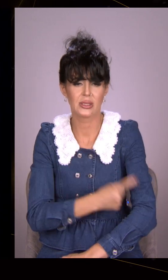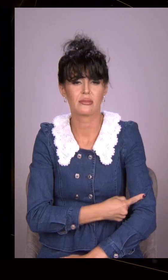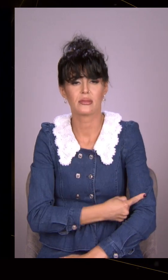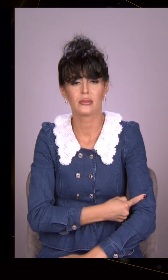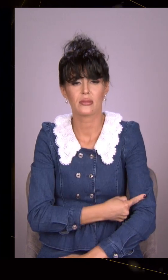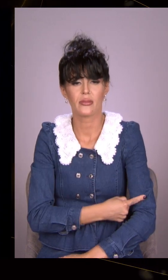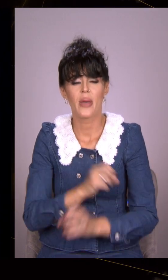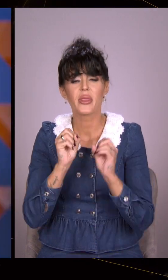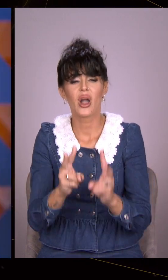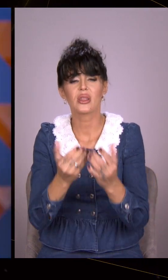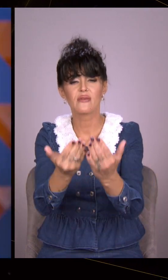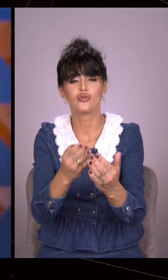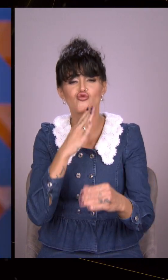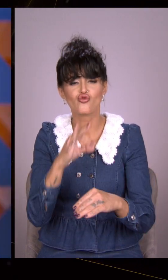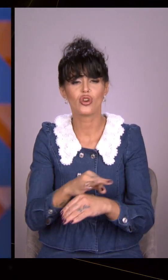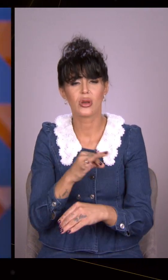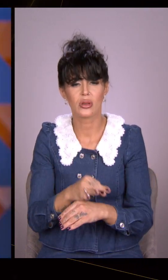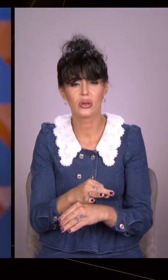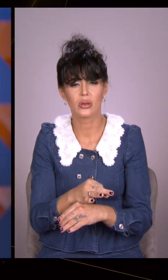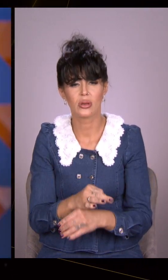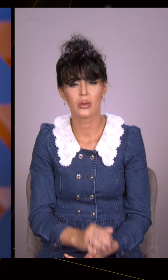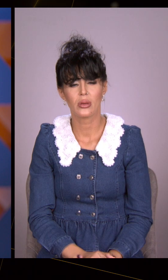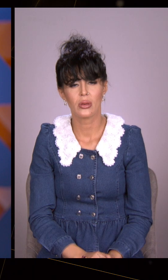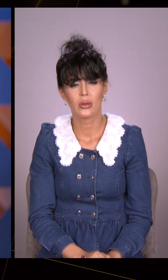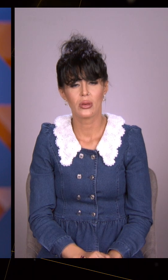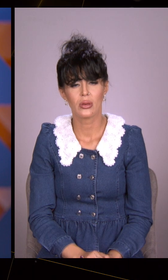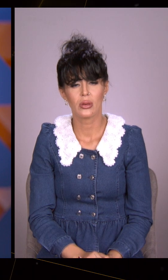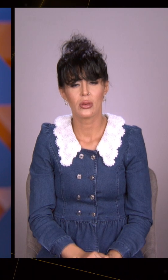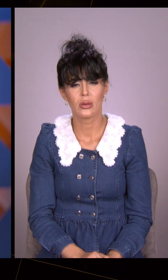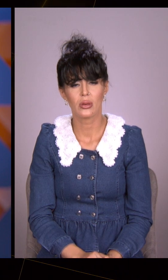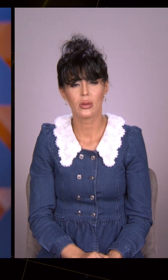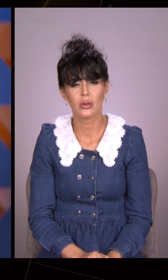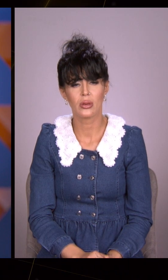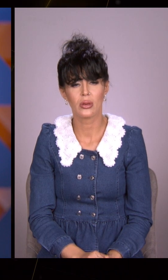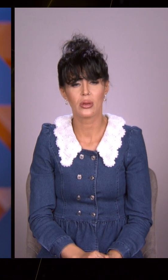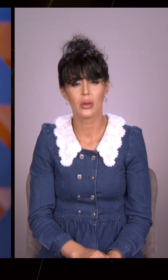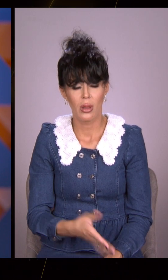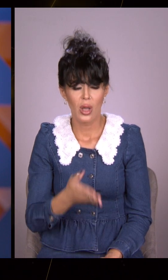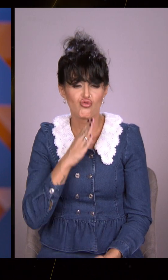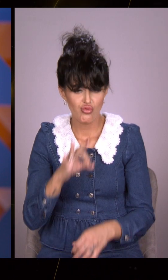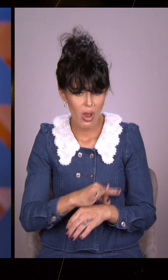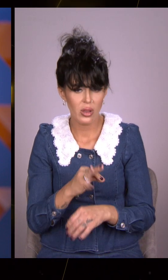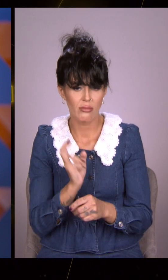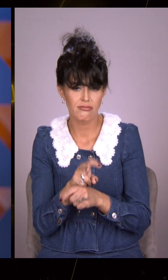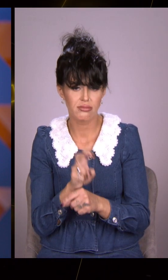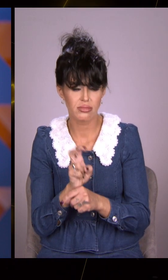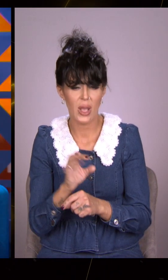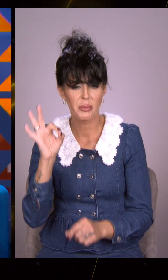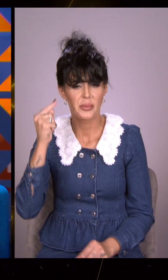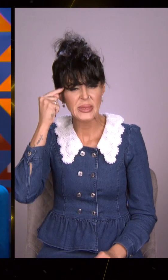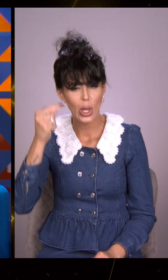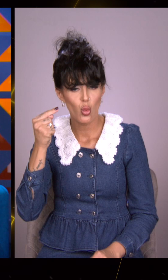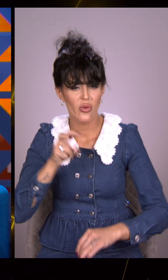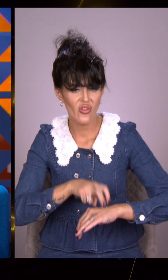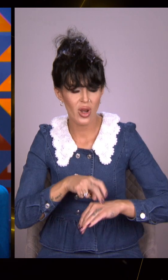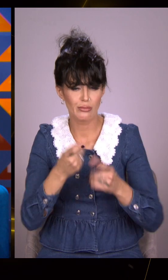ваша дружина переживає все це? Жінка там, як повернулася вже до Польщі, знайшла психолога, то поспілкувалась трохи легше. То